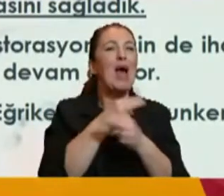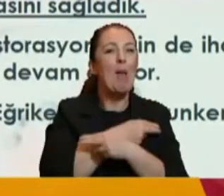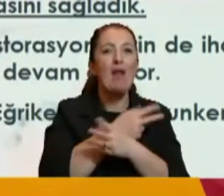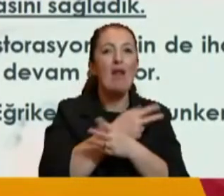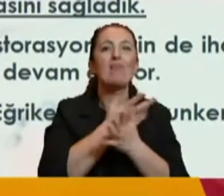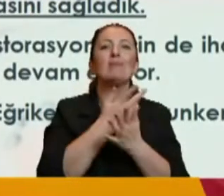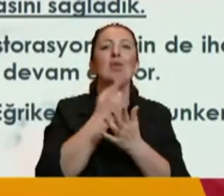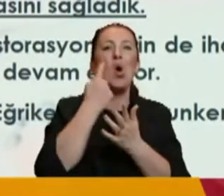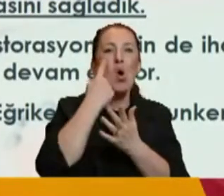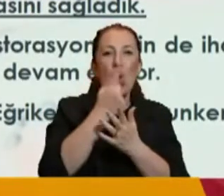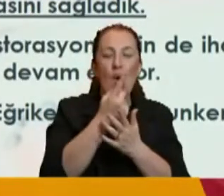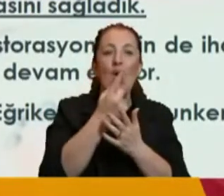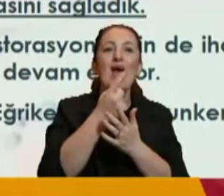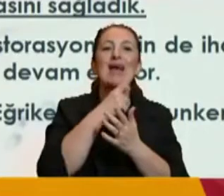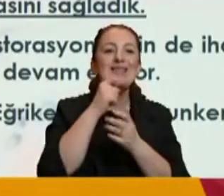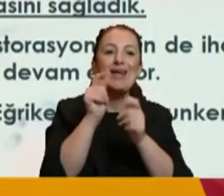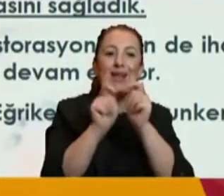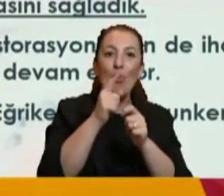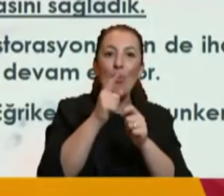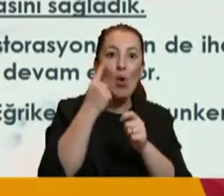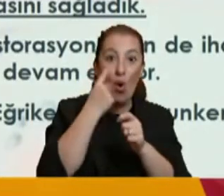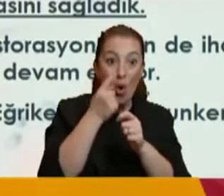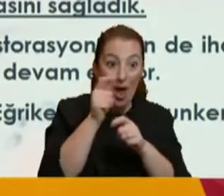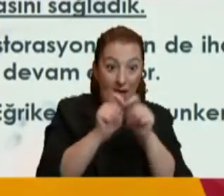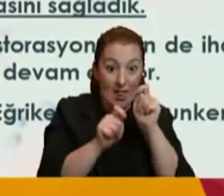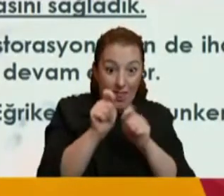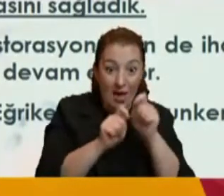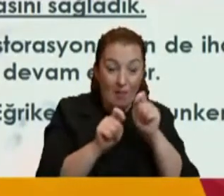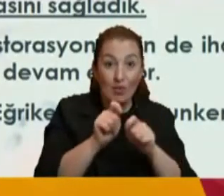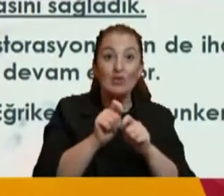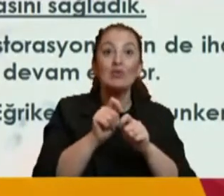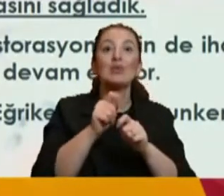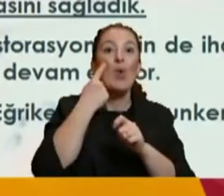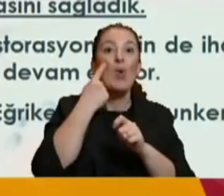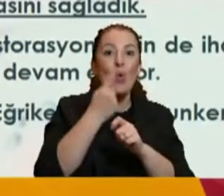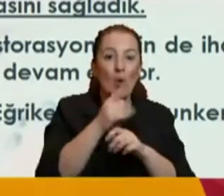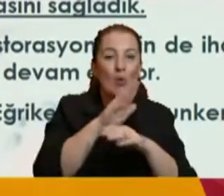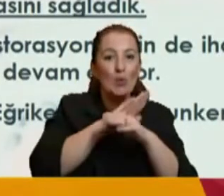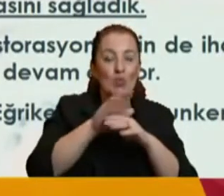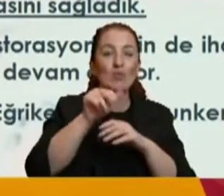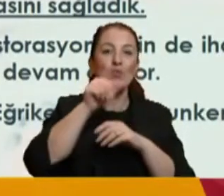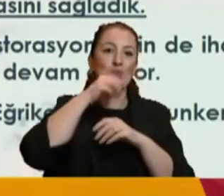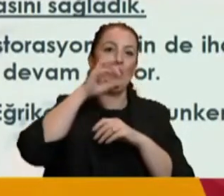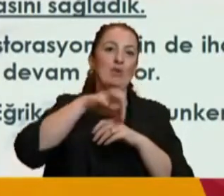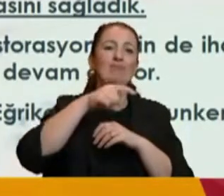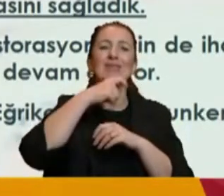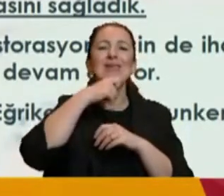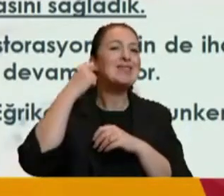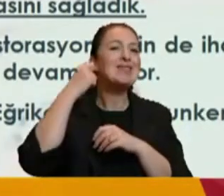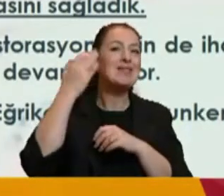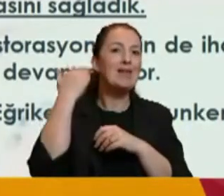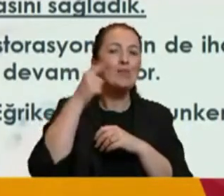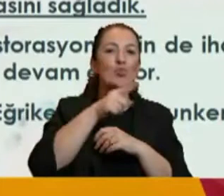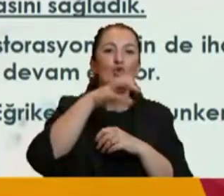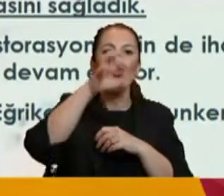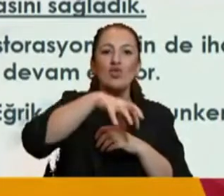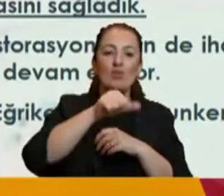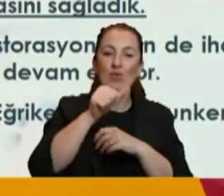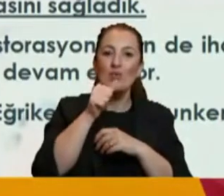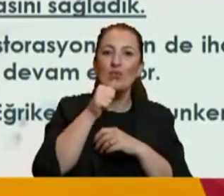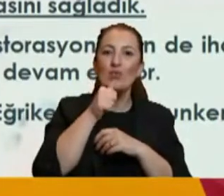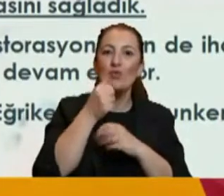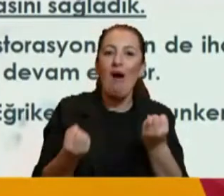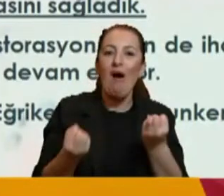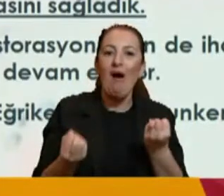restorasyon yapıp hem de suyu atıyoruz yani geçmişte bu çeşmelerden kaynak suları